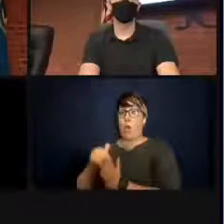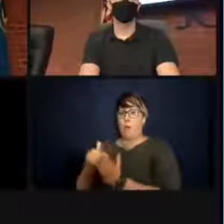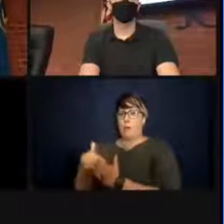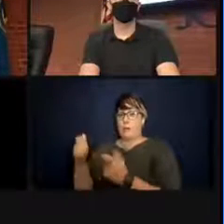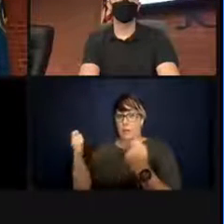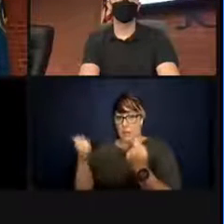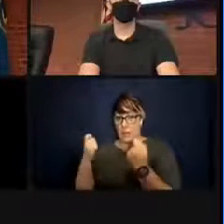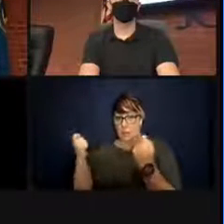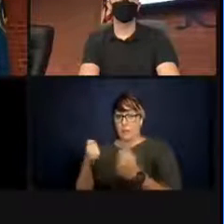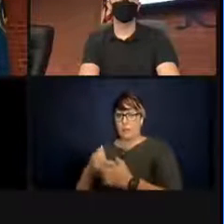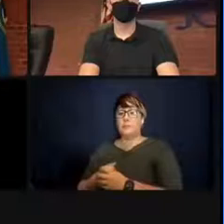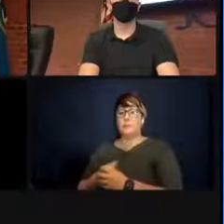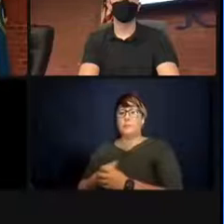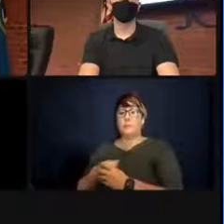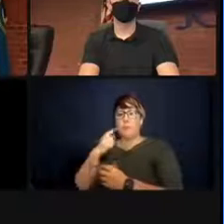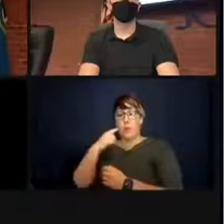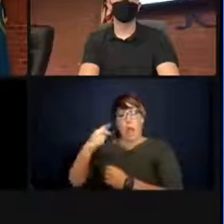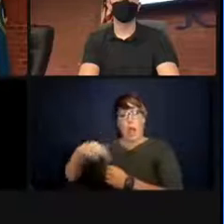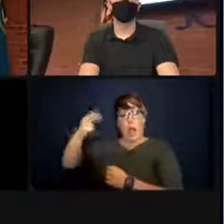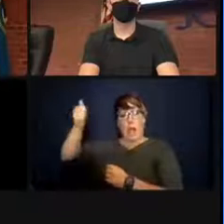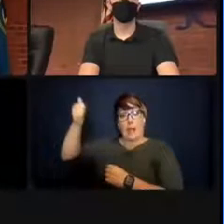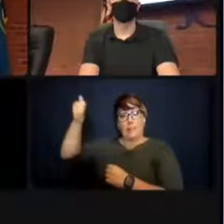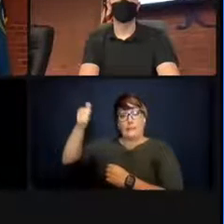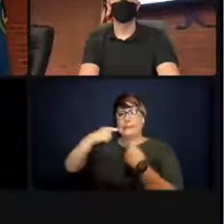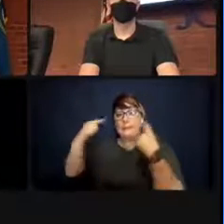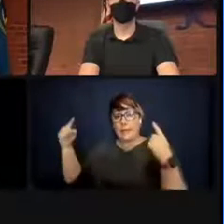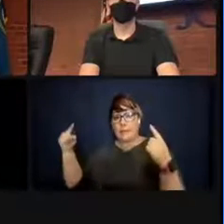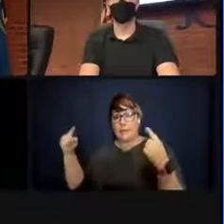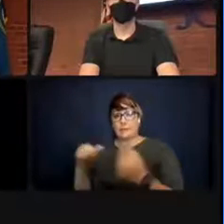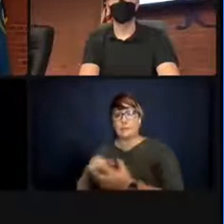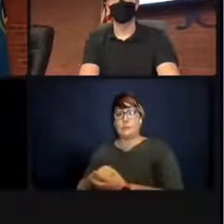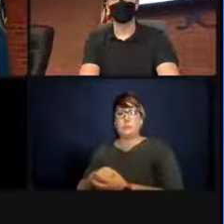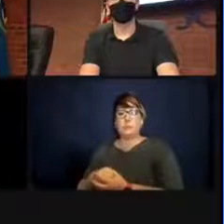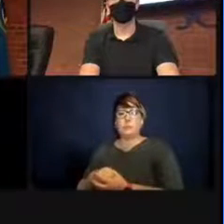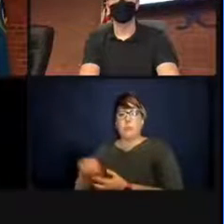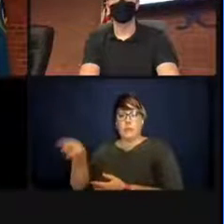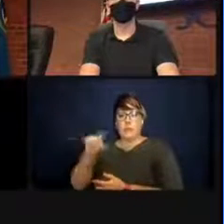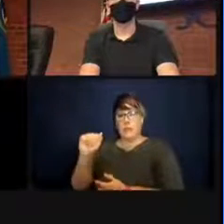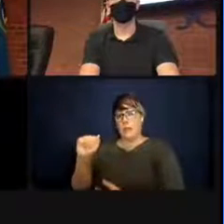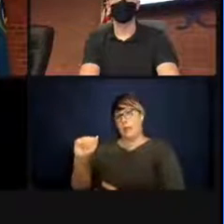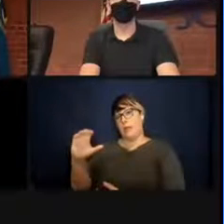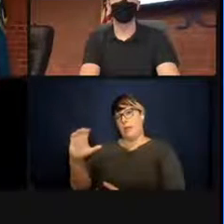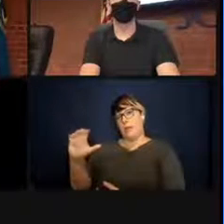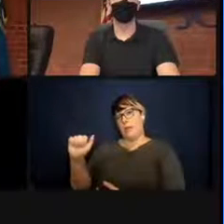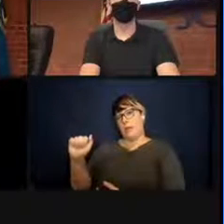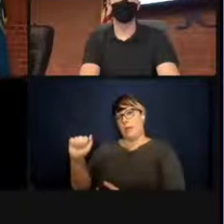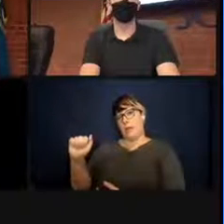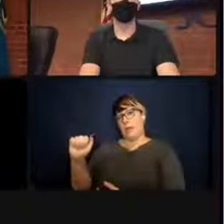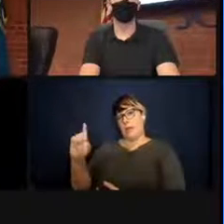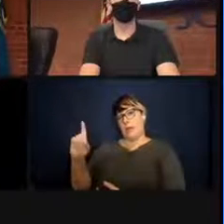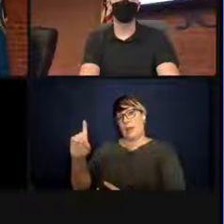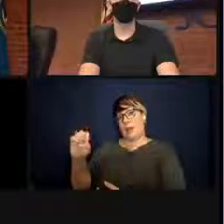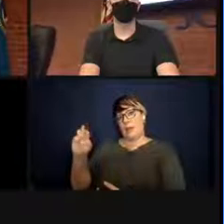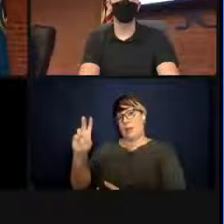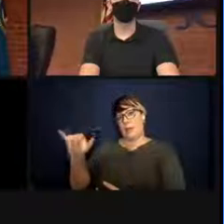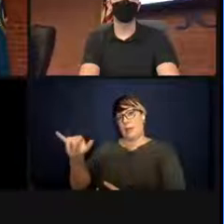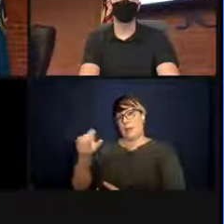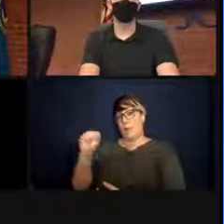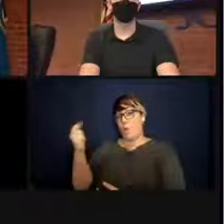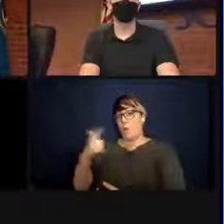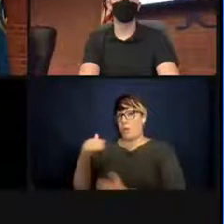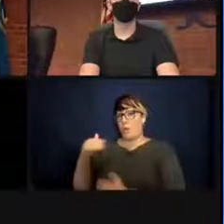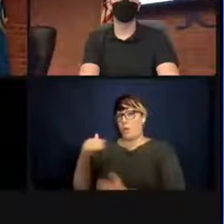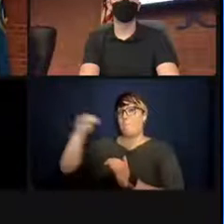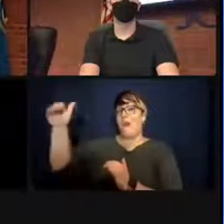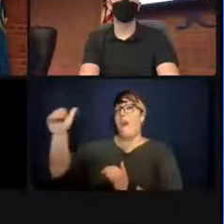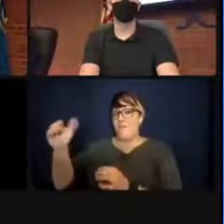السنوية ليست من بين هذه النماذج، وهم يحتفلون بتحقيق المستوى الأول،